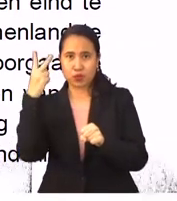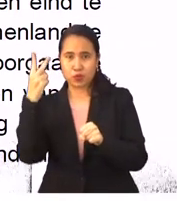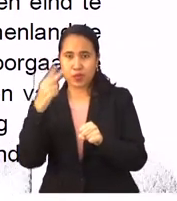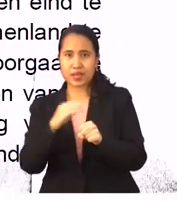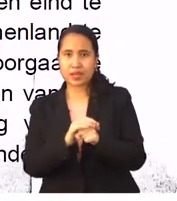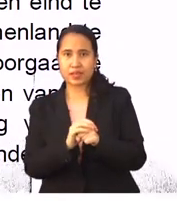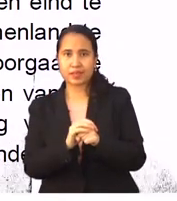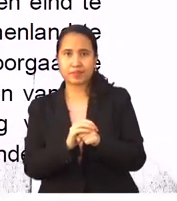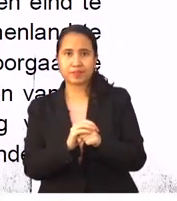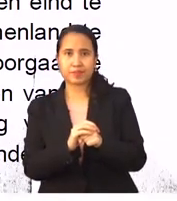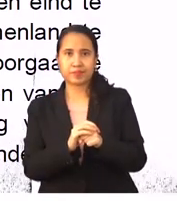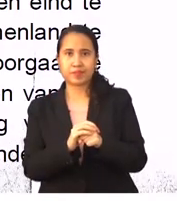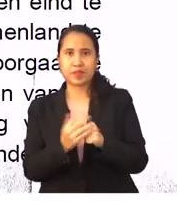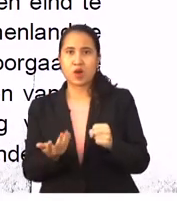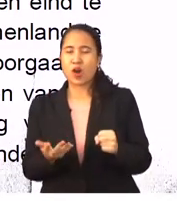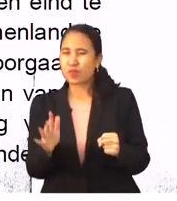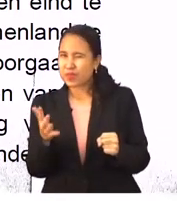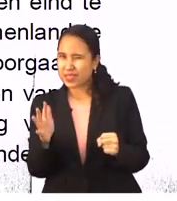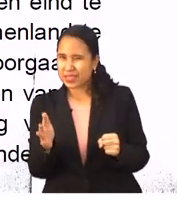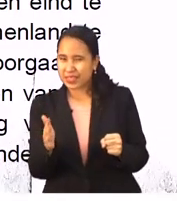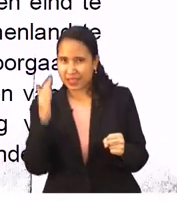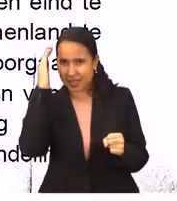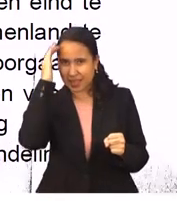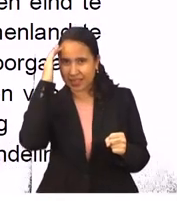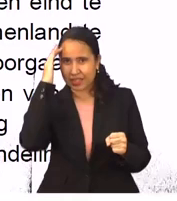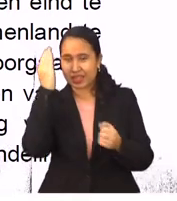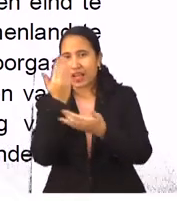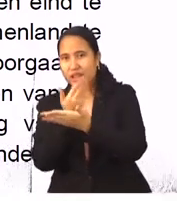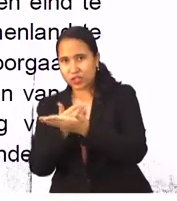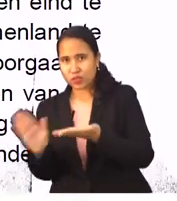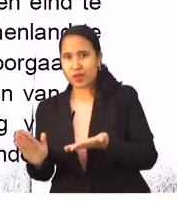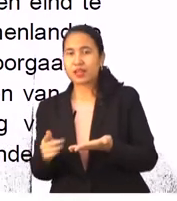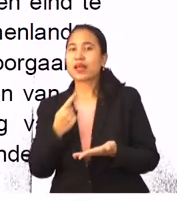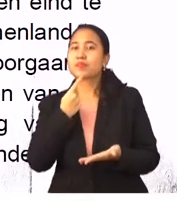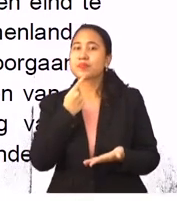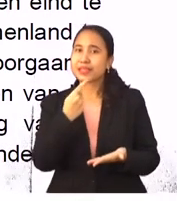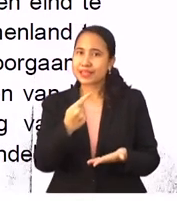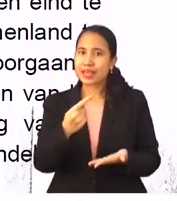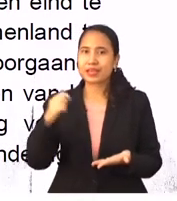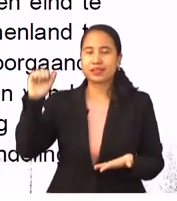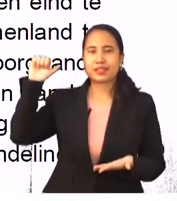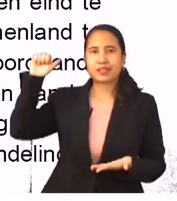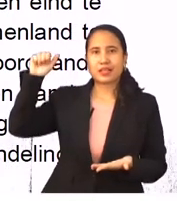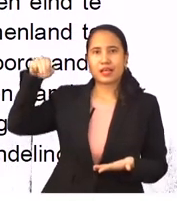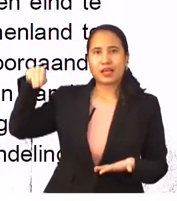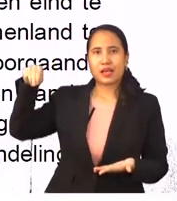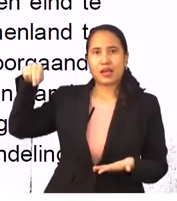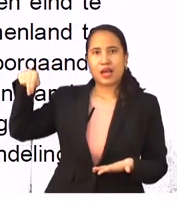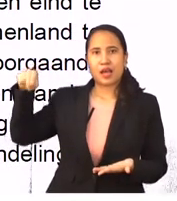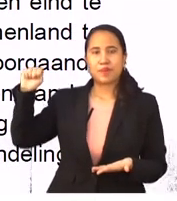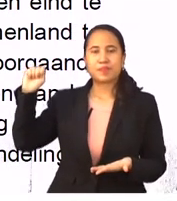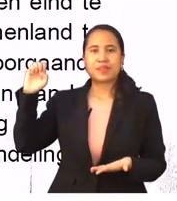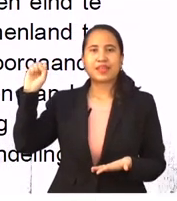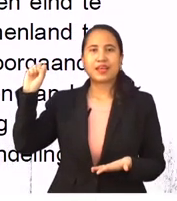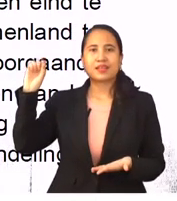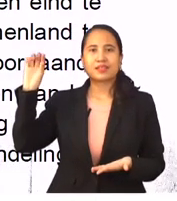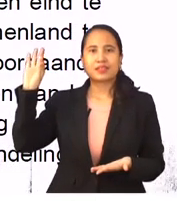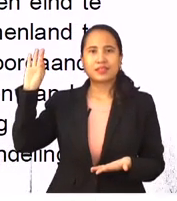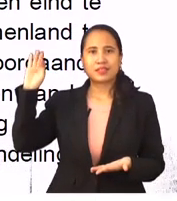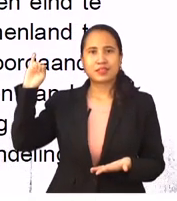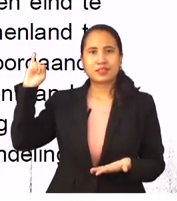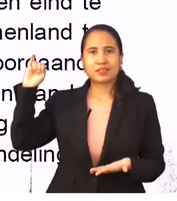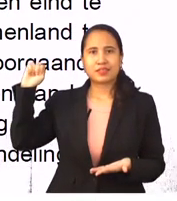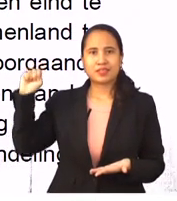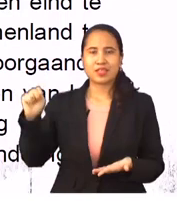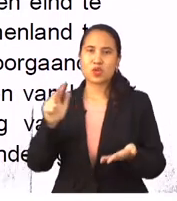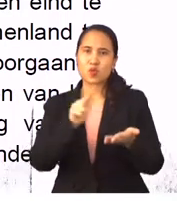gepleegd of daarvan worden verdacht, vervallen. In de Amnestiewet 1989 is ten aanzien van het doel van de